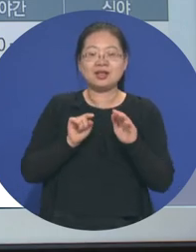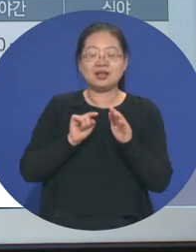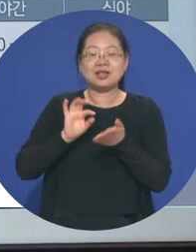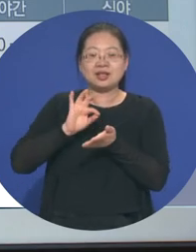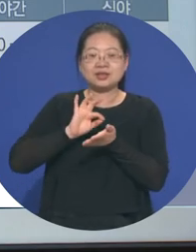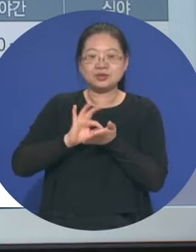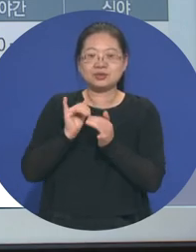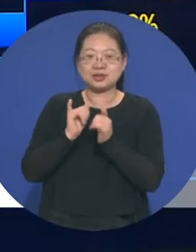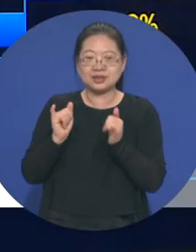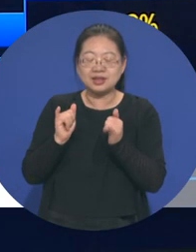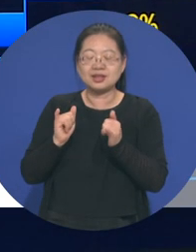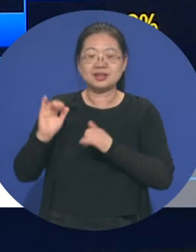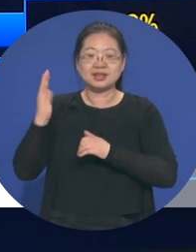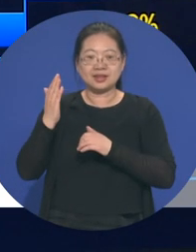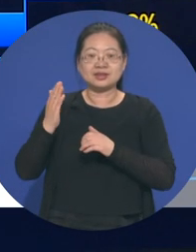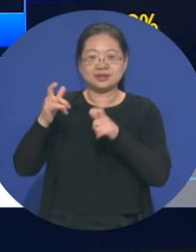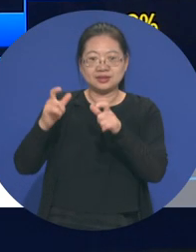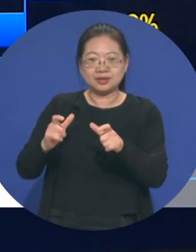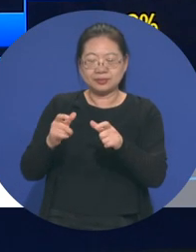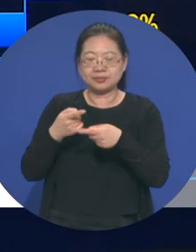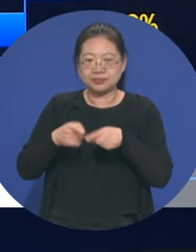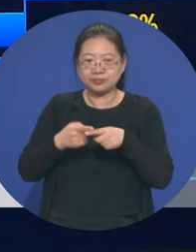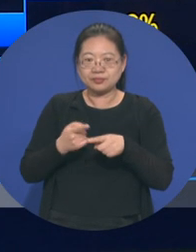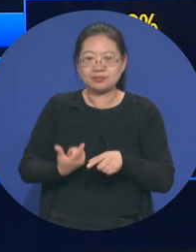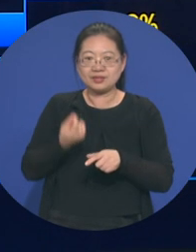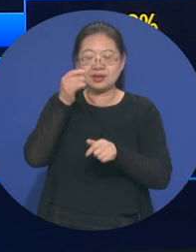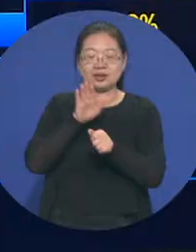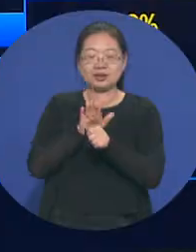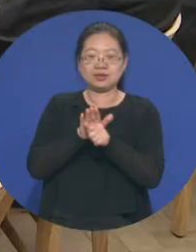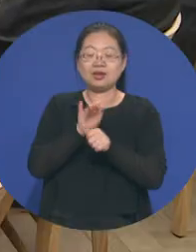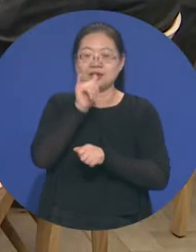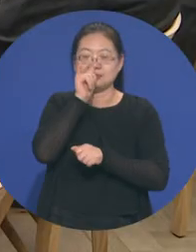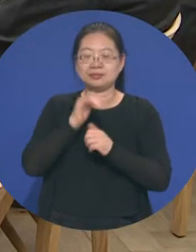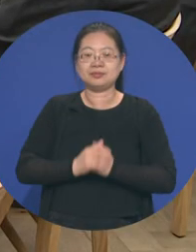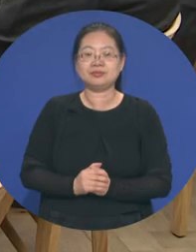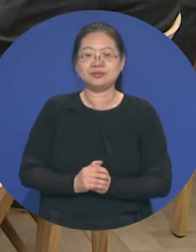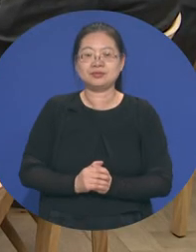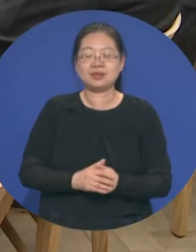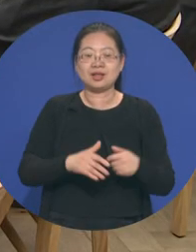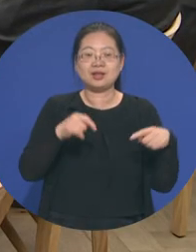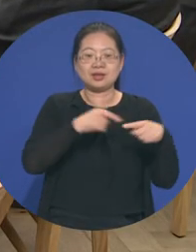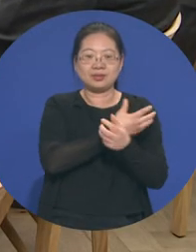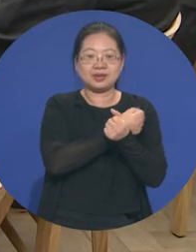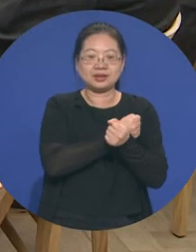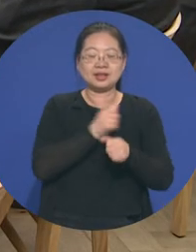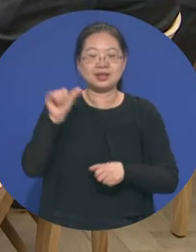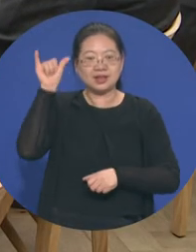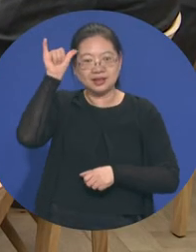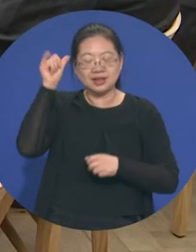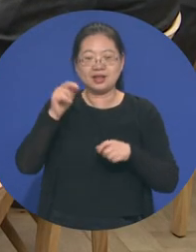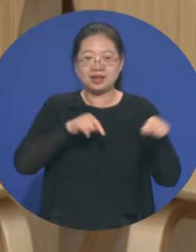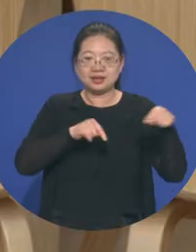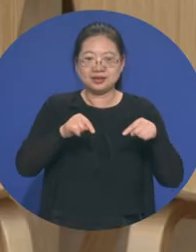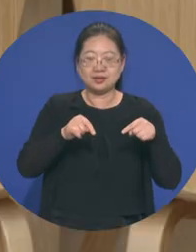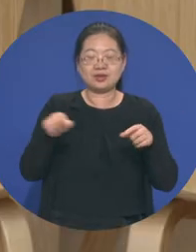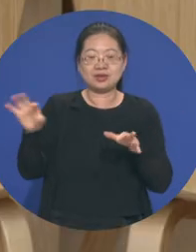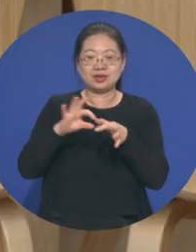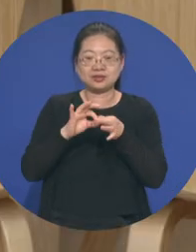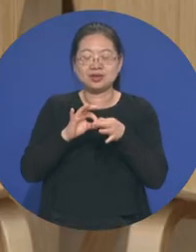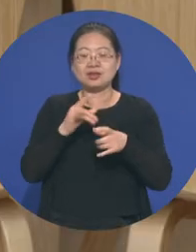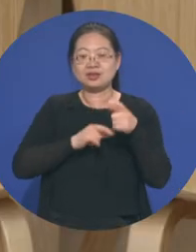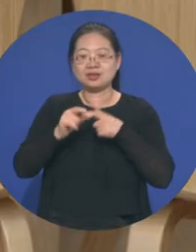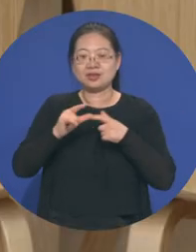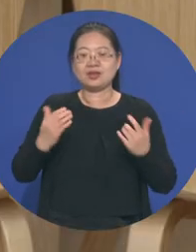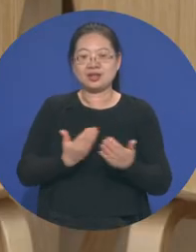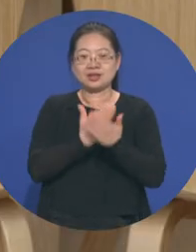지역을 분석해 차량 접수가 빠르게 완료되도록 지원합니다 이번 협약은 경기도가 AI 행정에 접목해